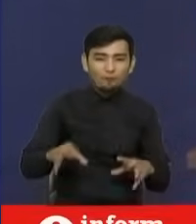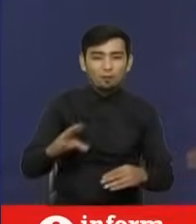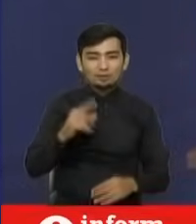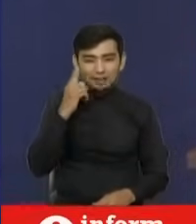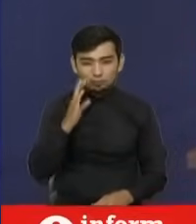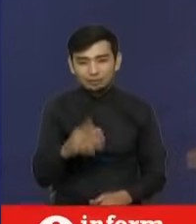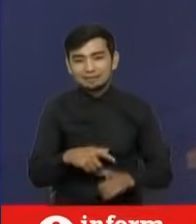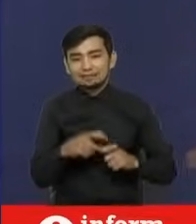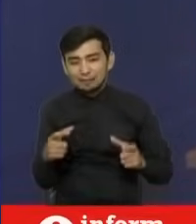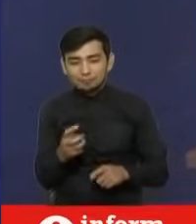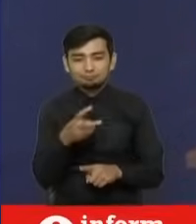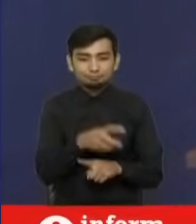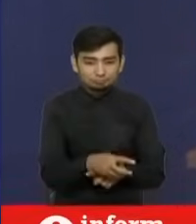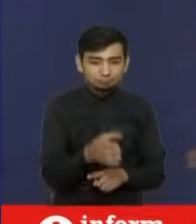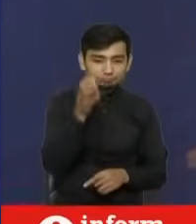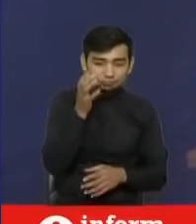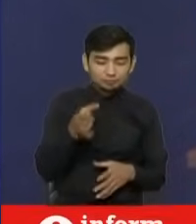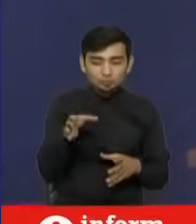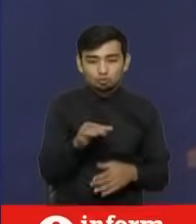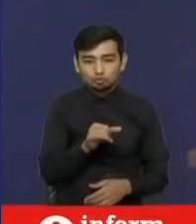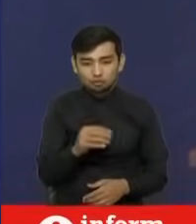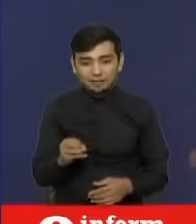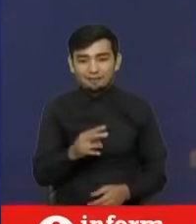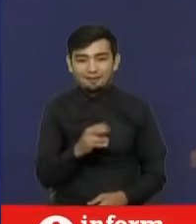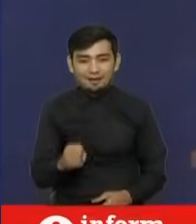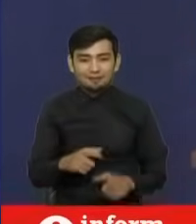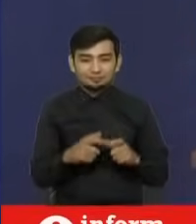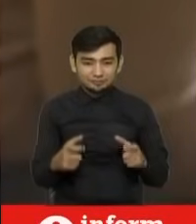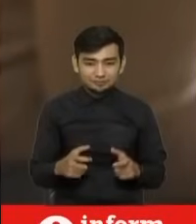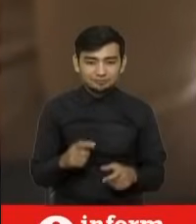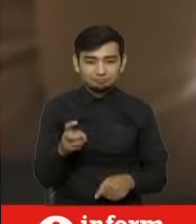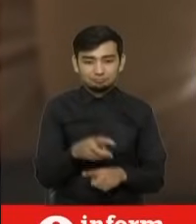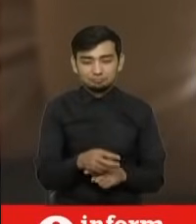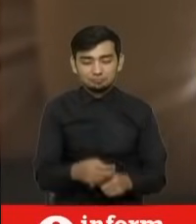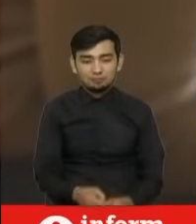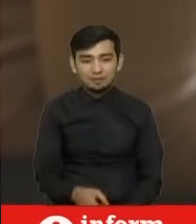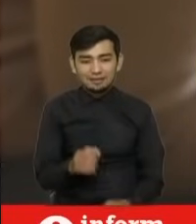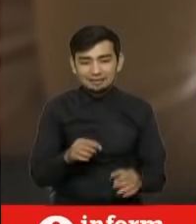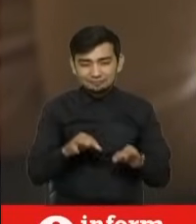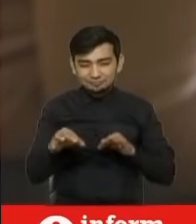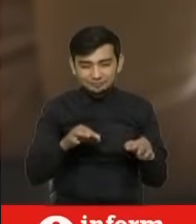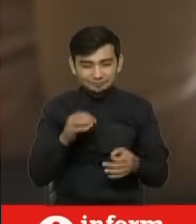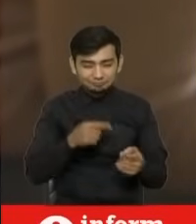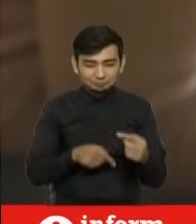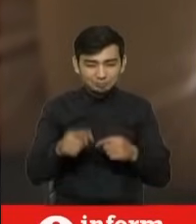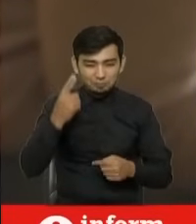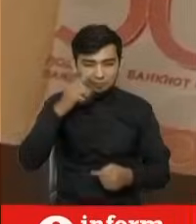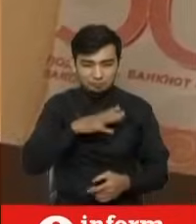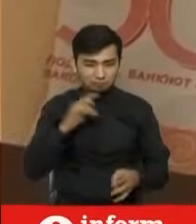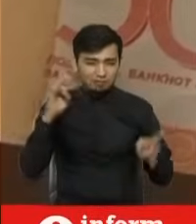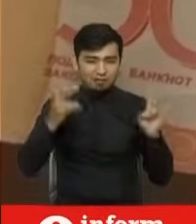с этими они знаниями навыками Уже придут на на сдачу экзамена схема мошенничества распространённая